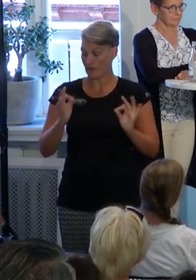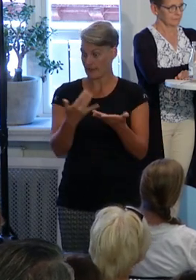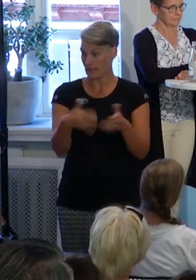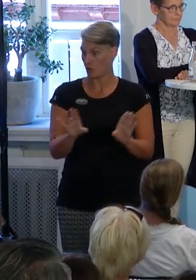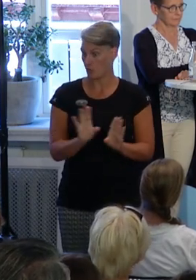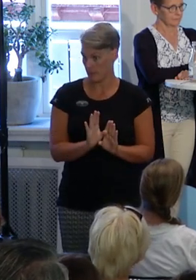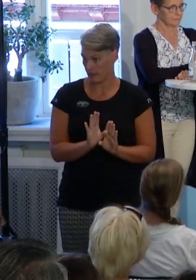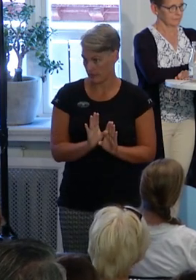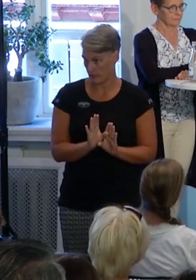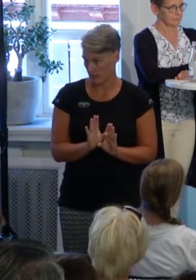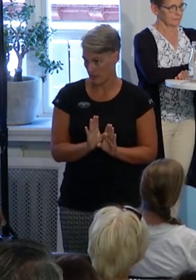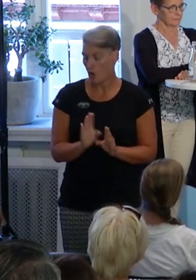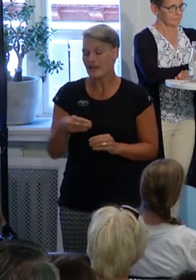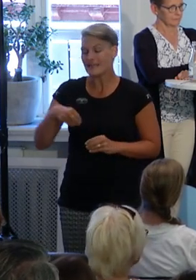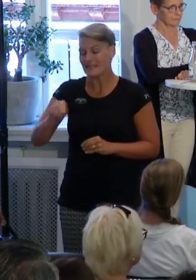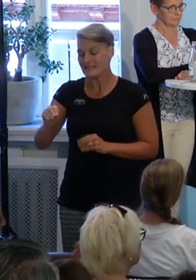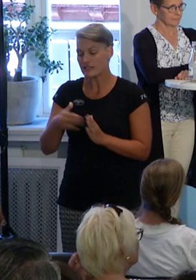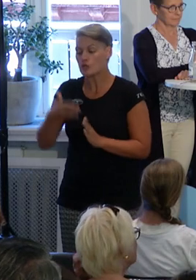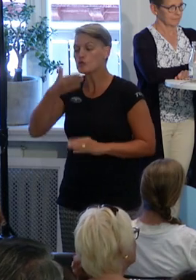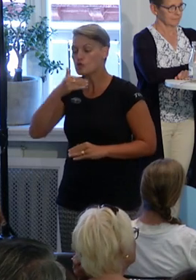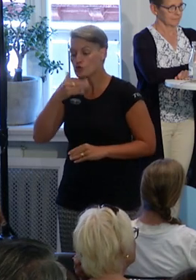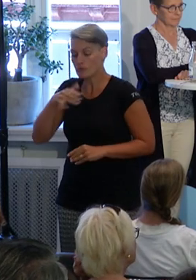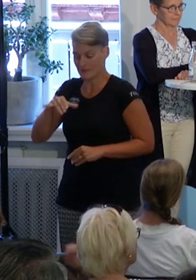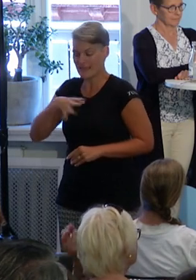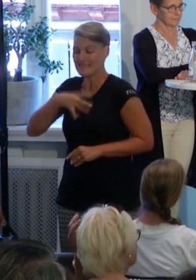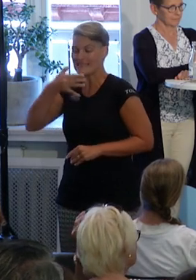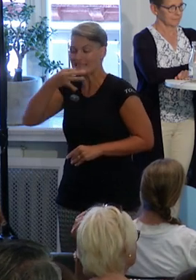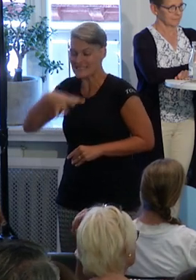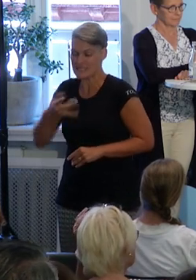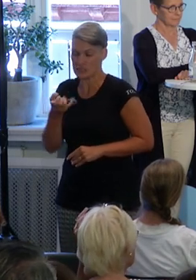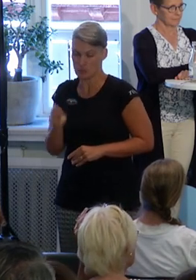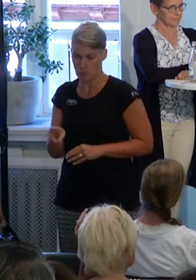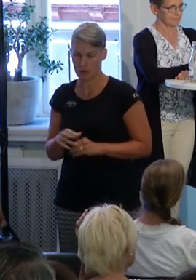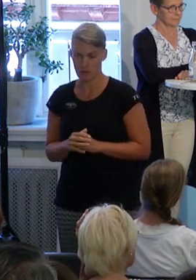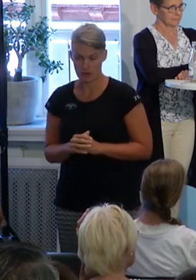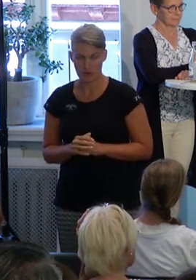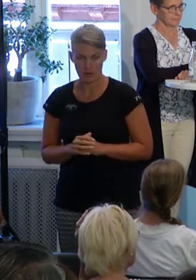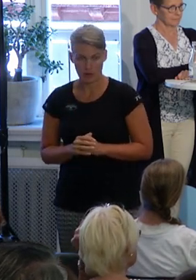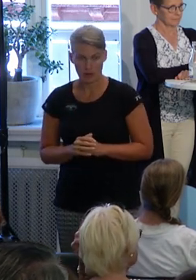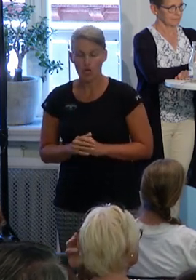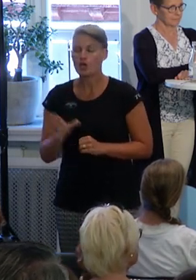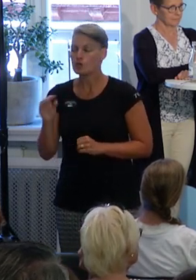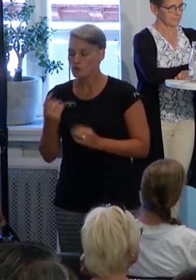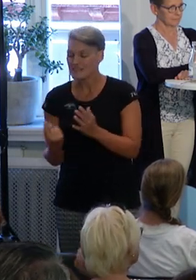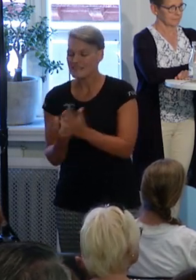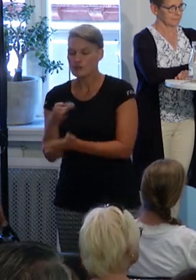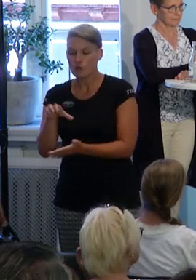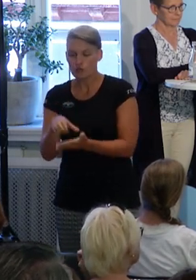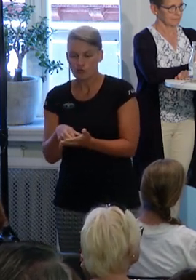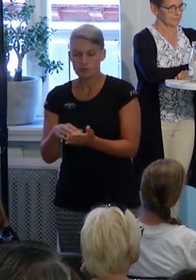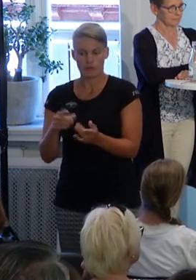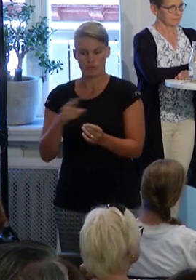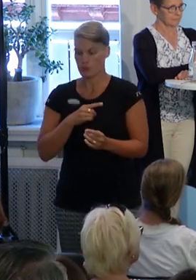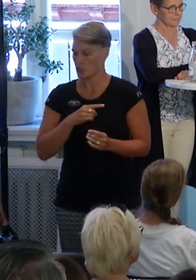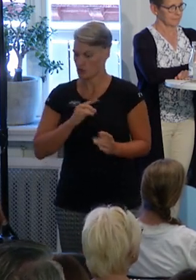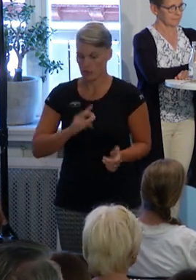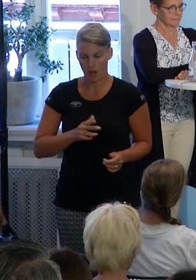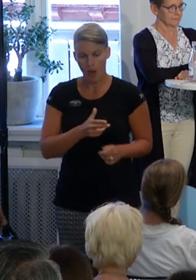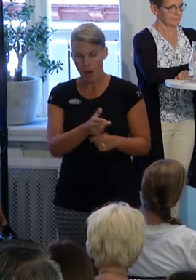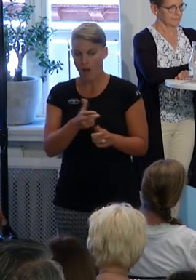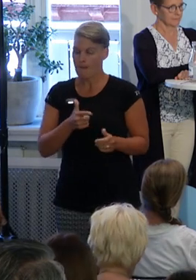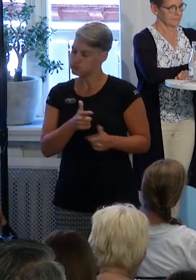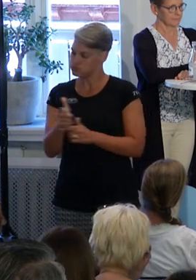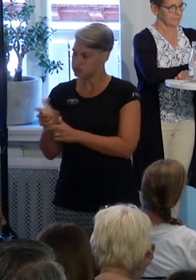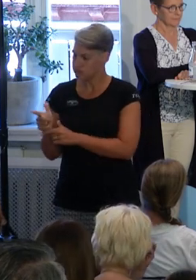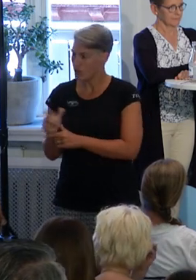handlar om insatser för unga i risk, där vi ser att när de här situationerna med mycket skottlossningar blåser upp under de